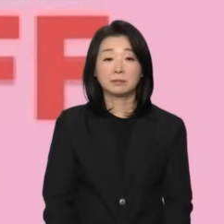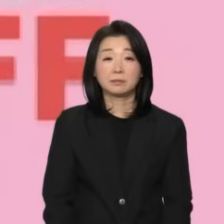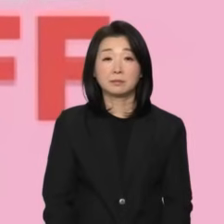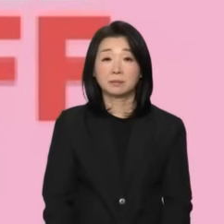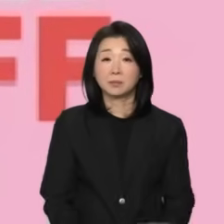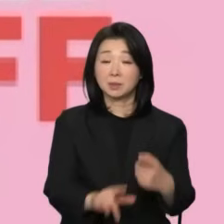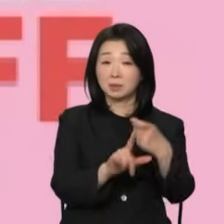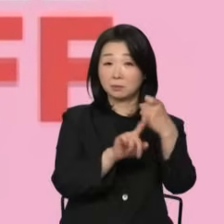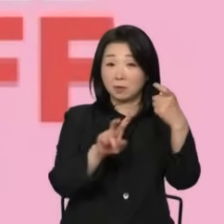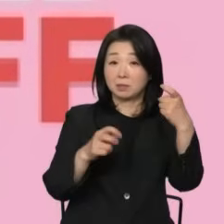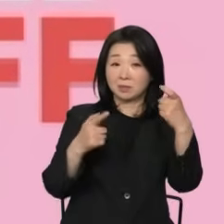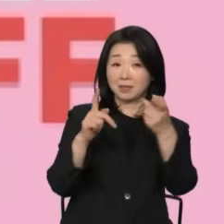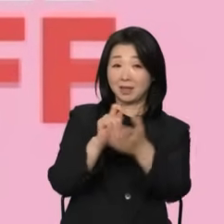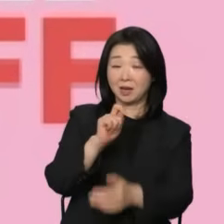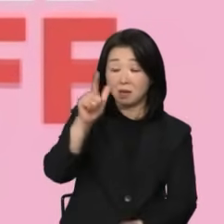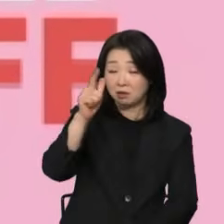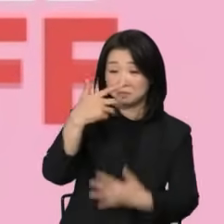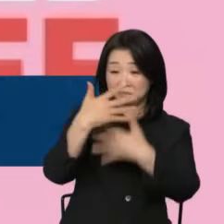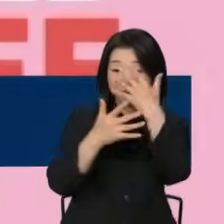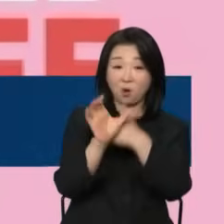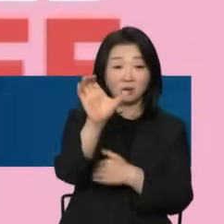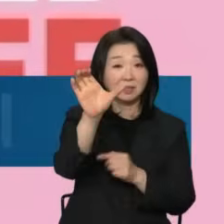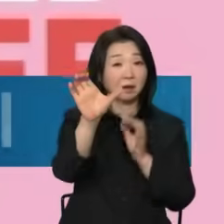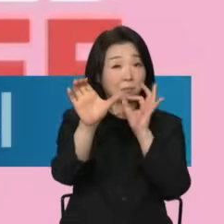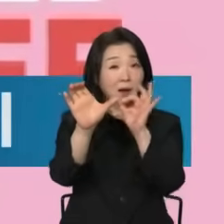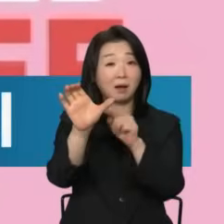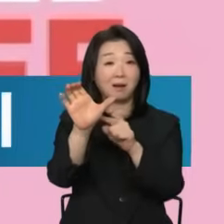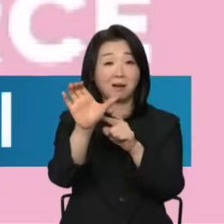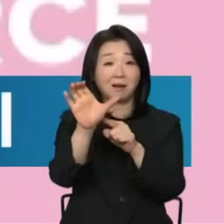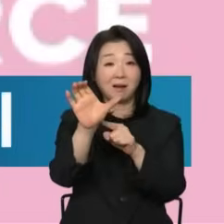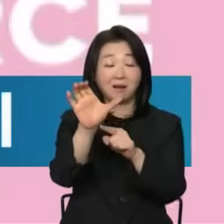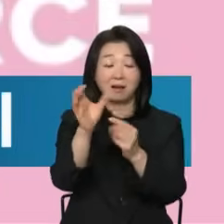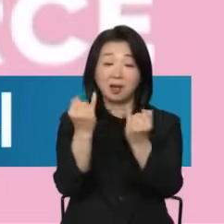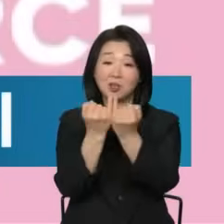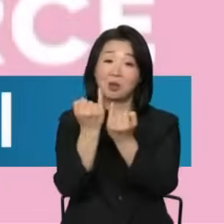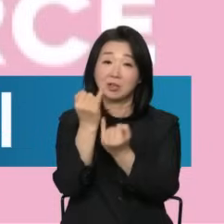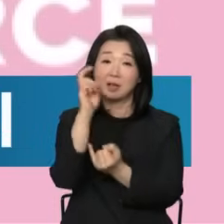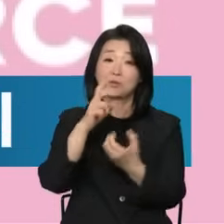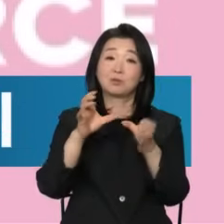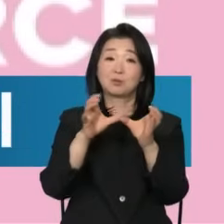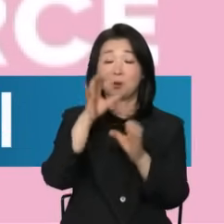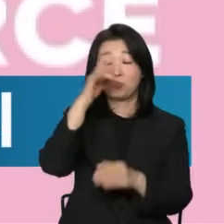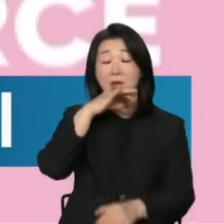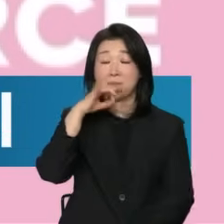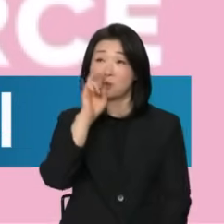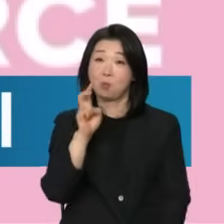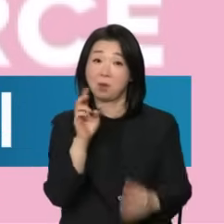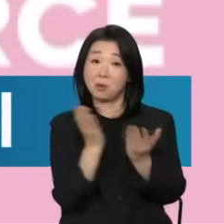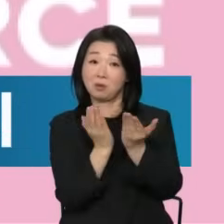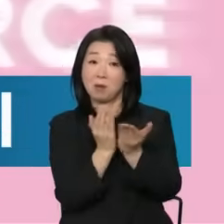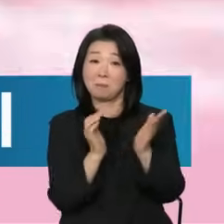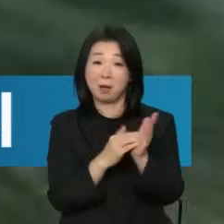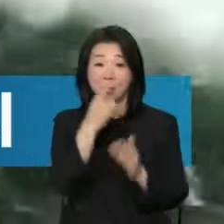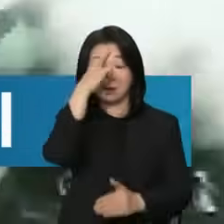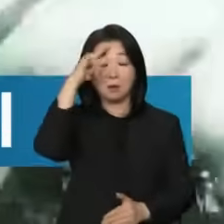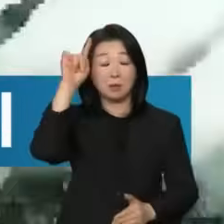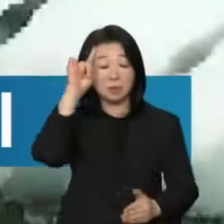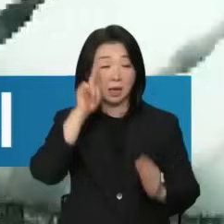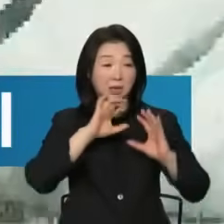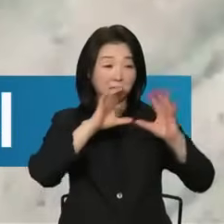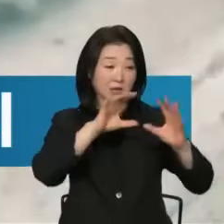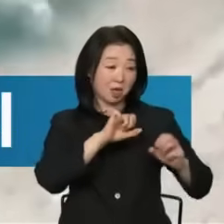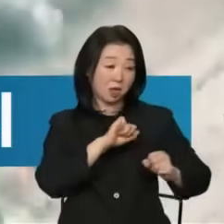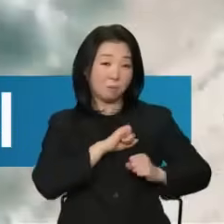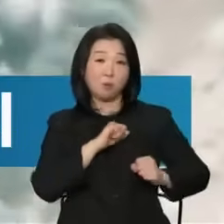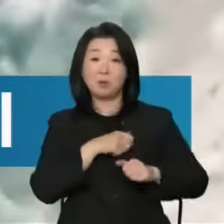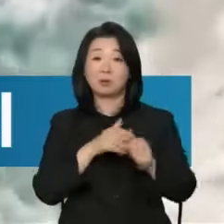현지 시각 27일 텔레그램 채널에 올라온 이 영상에선 걸그룹 블랙핑크의 노래 반주에 맞춰 러시아가 세계 포병 전력